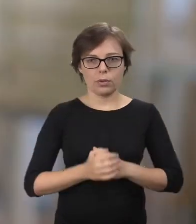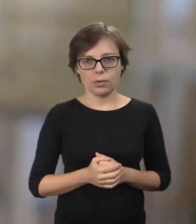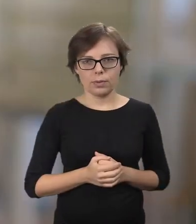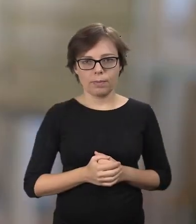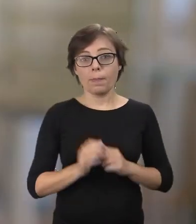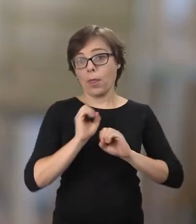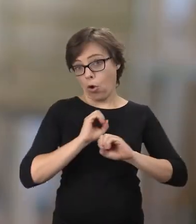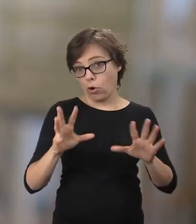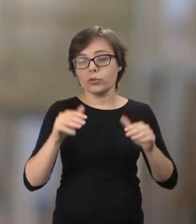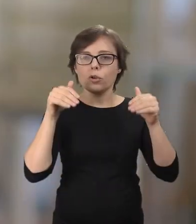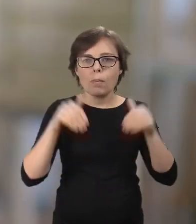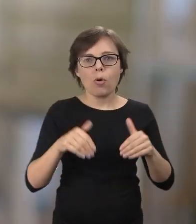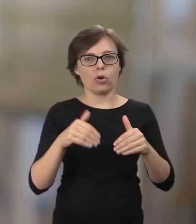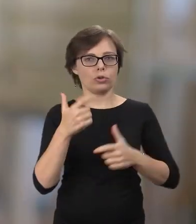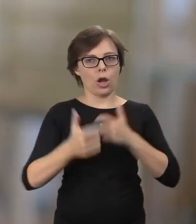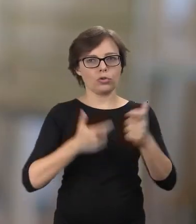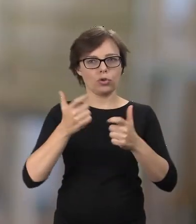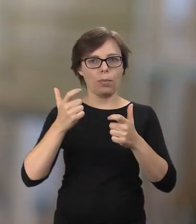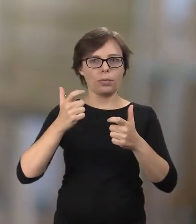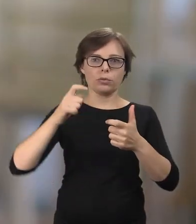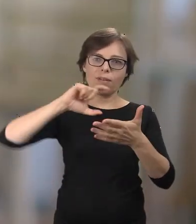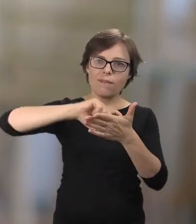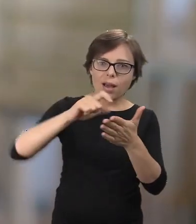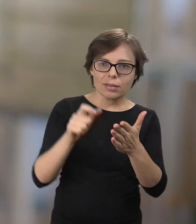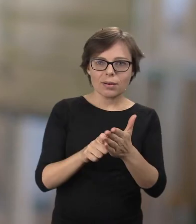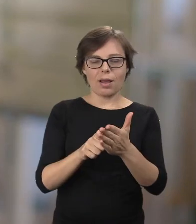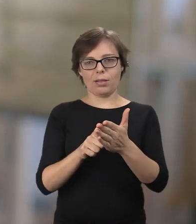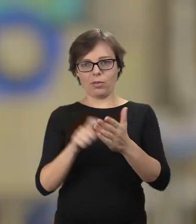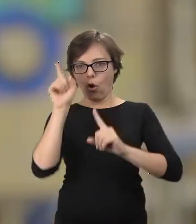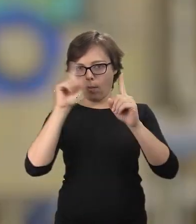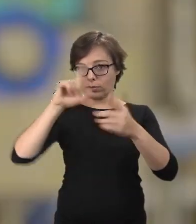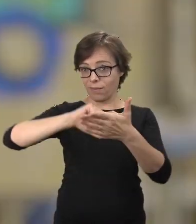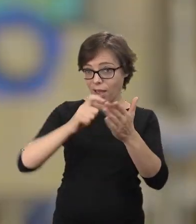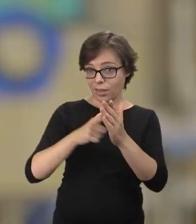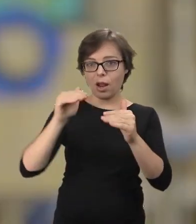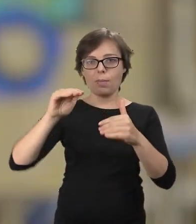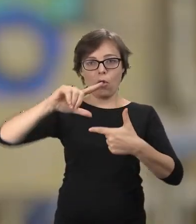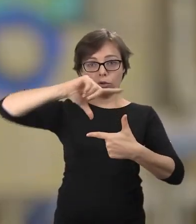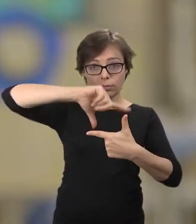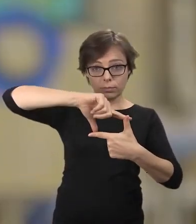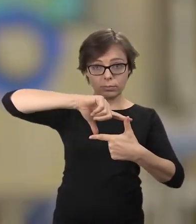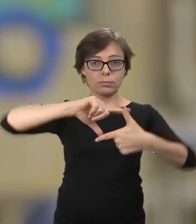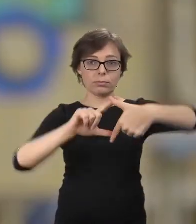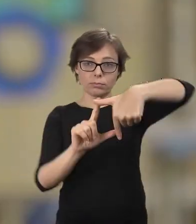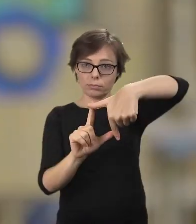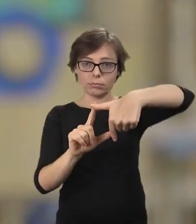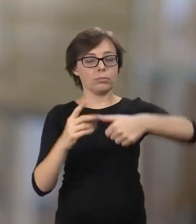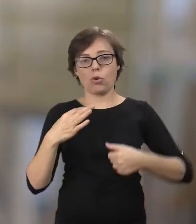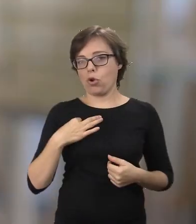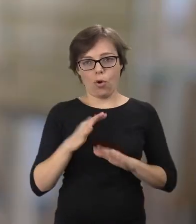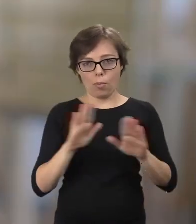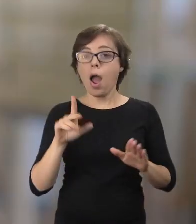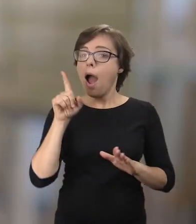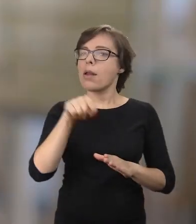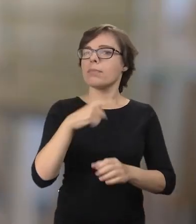dłonie. Oczywiście możemy przygotować kompozycję w kwadracie, może być horyzontalna, może być wertykalna. To